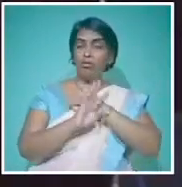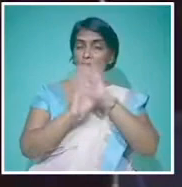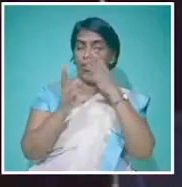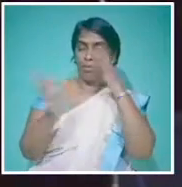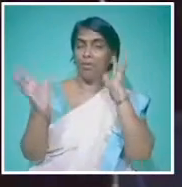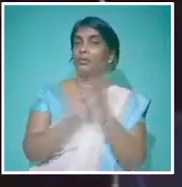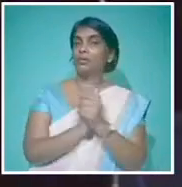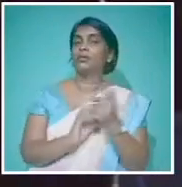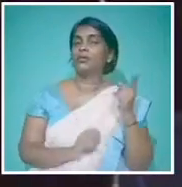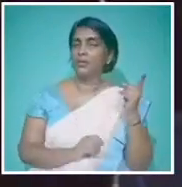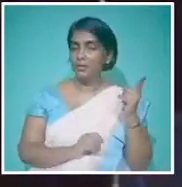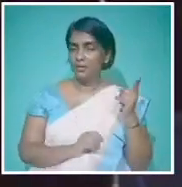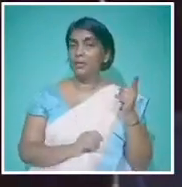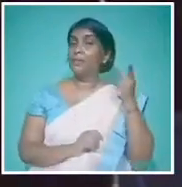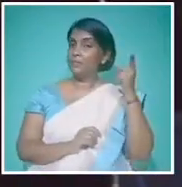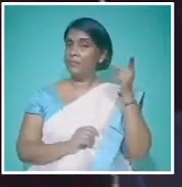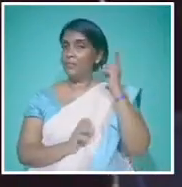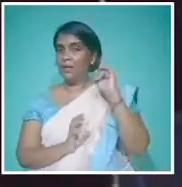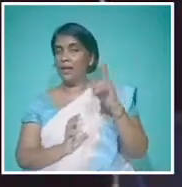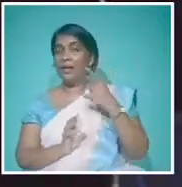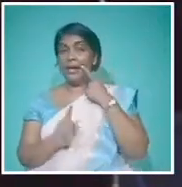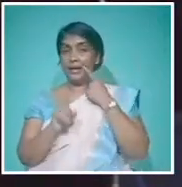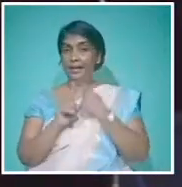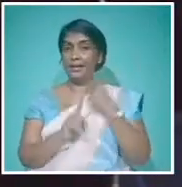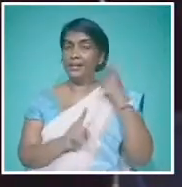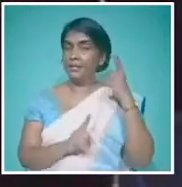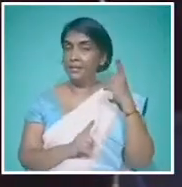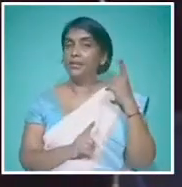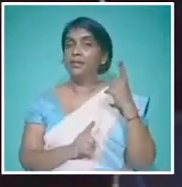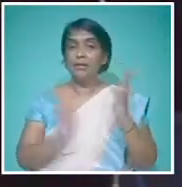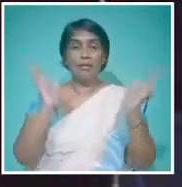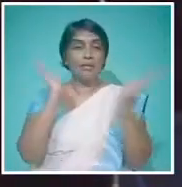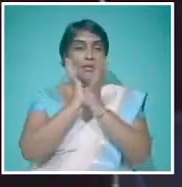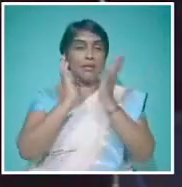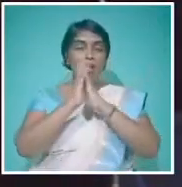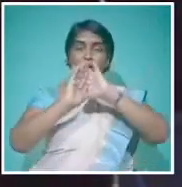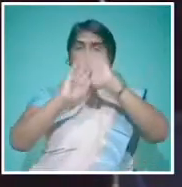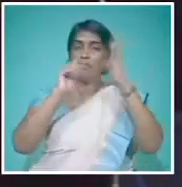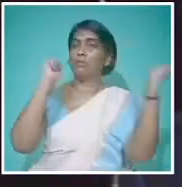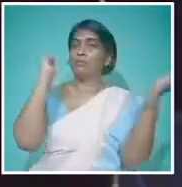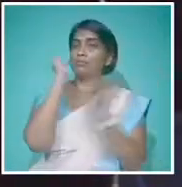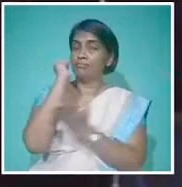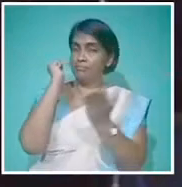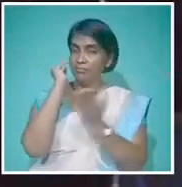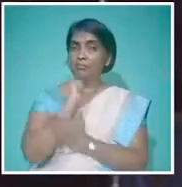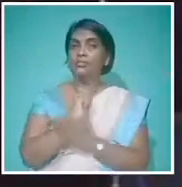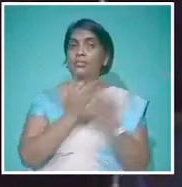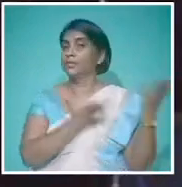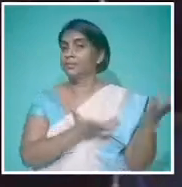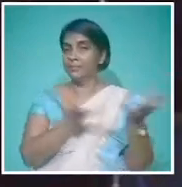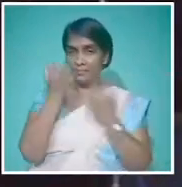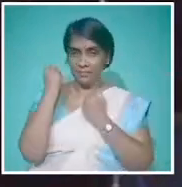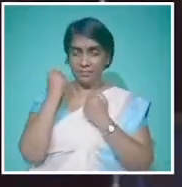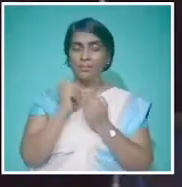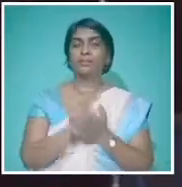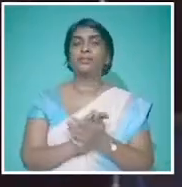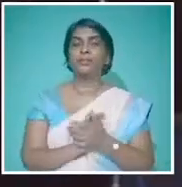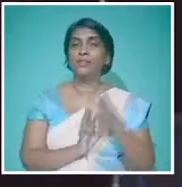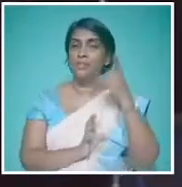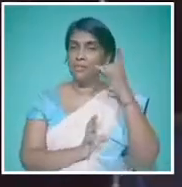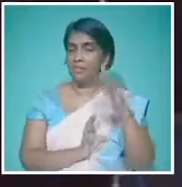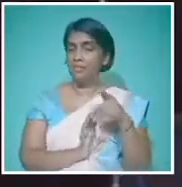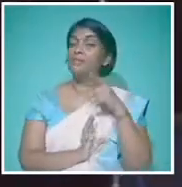ගෑවේ. ඒගොල්ලෝ තමයි අපේ උඩරට මහා වනාන්තර ටික හෙලිපෙහෙලි කරලා අරගෙන ගියේ. ඒ